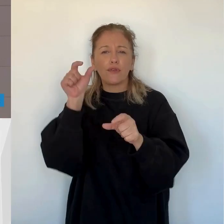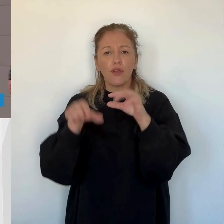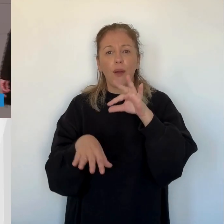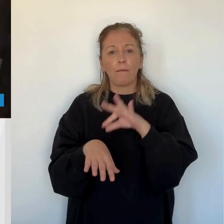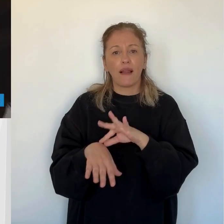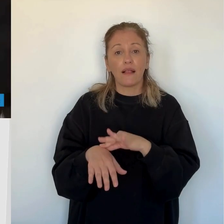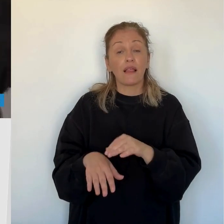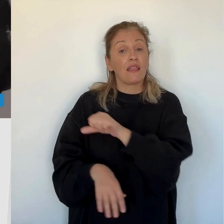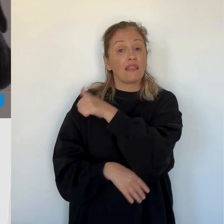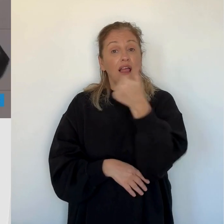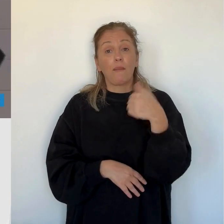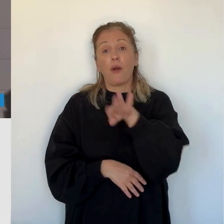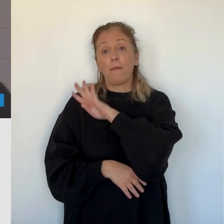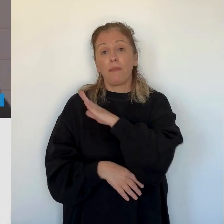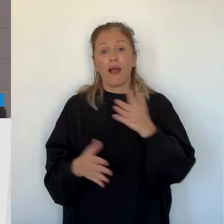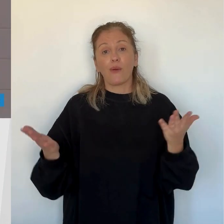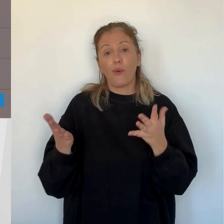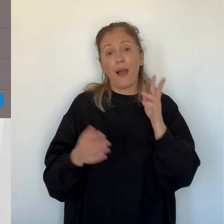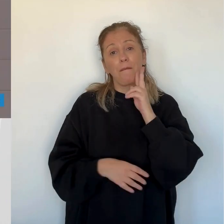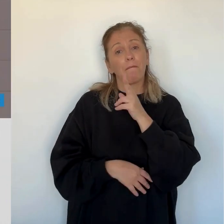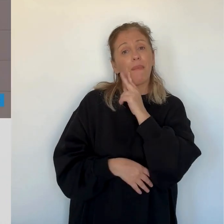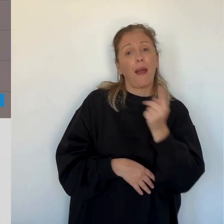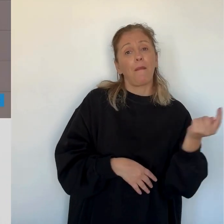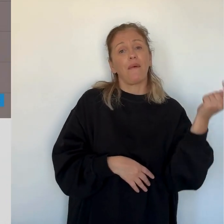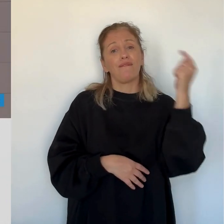Elle était la dernière région à résister jusque-là.